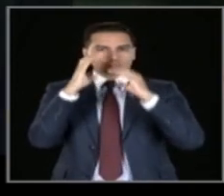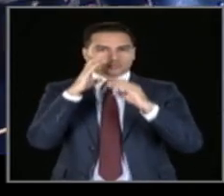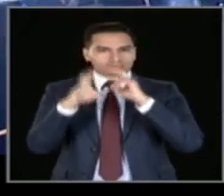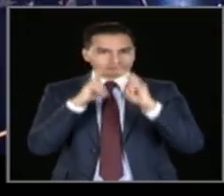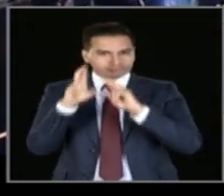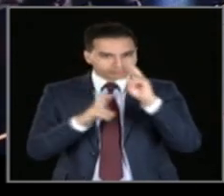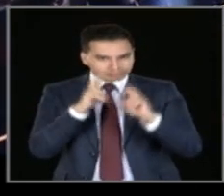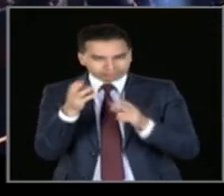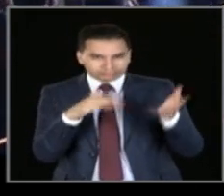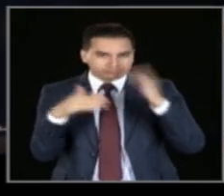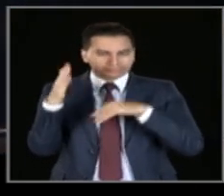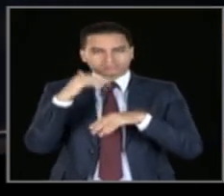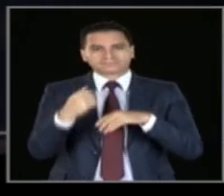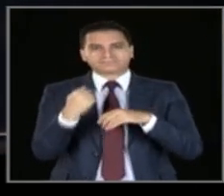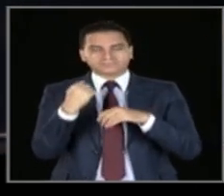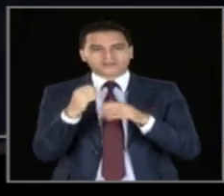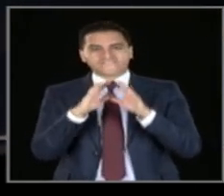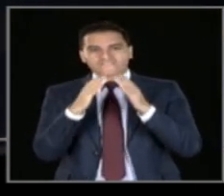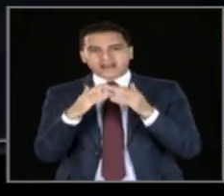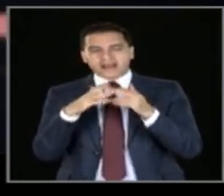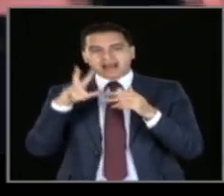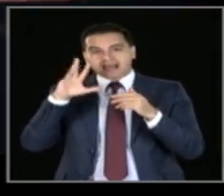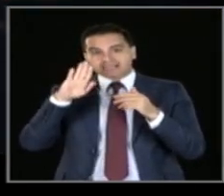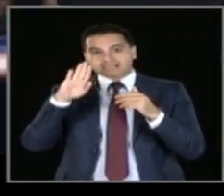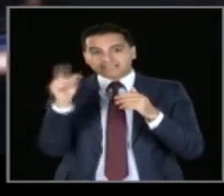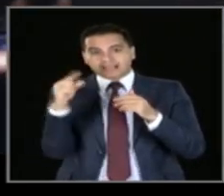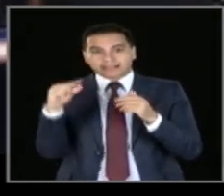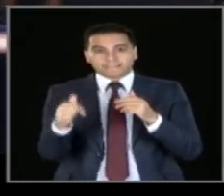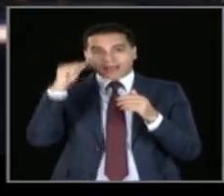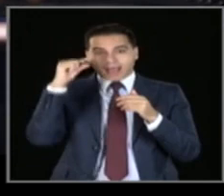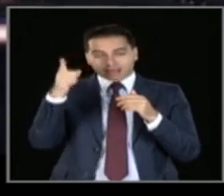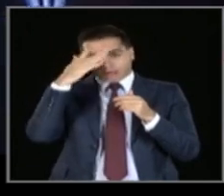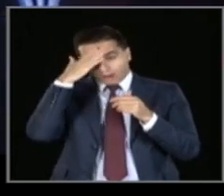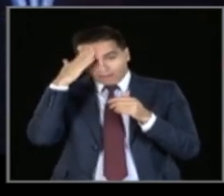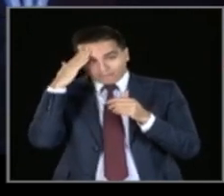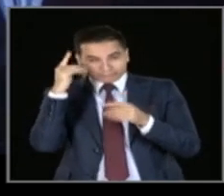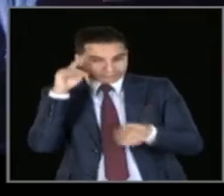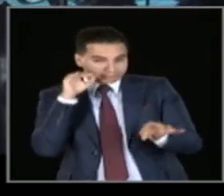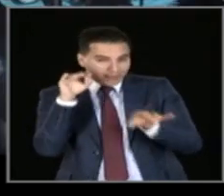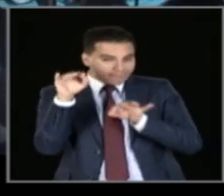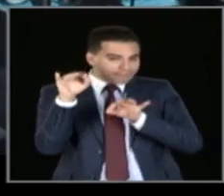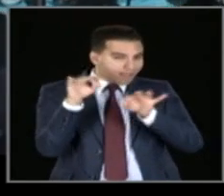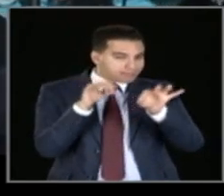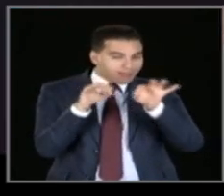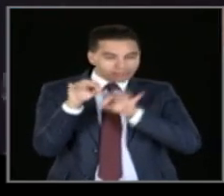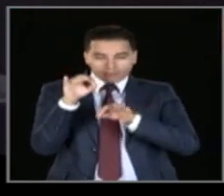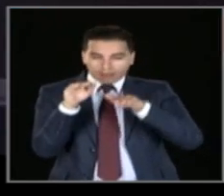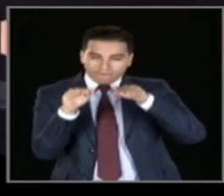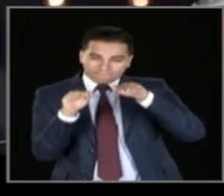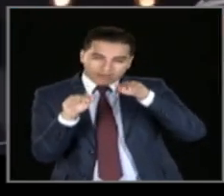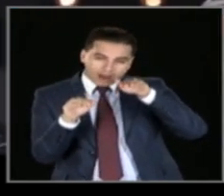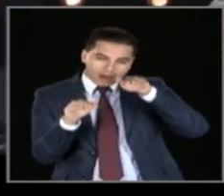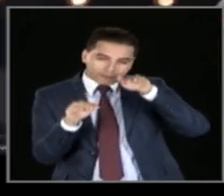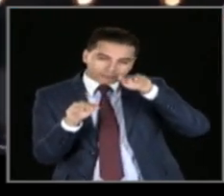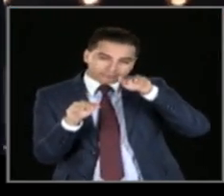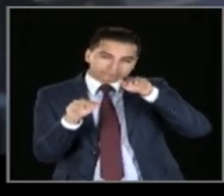صح. فريق السندباد بخبرته عرفوا يرجعوا تاني في المباراة. كان الفرق كبير